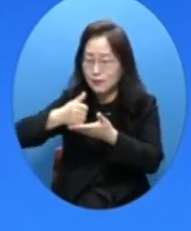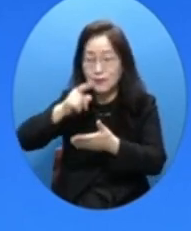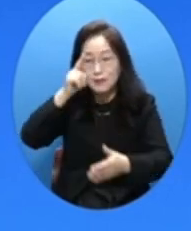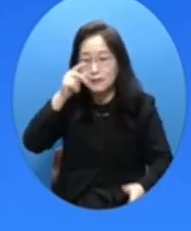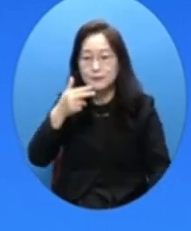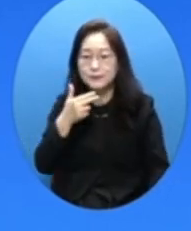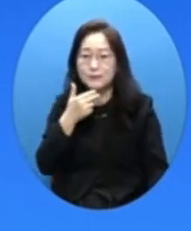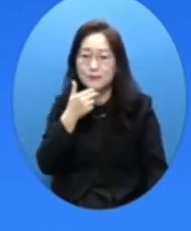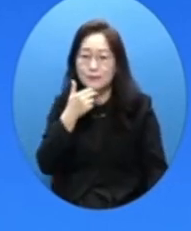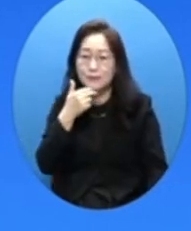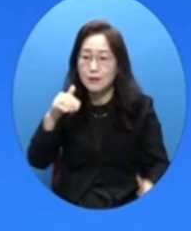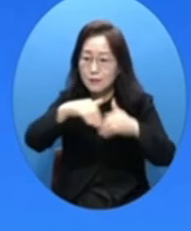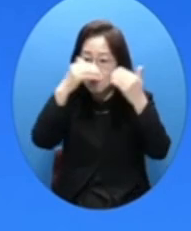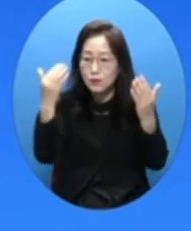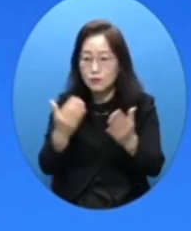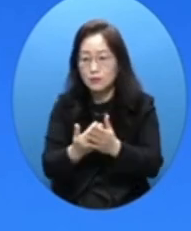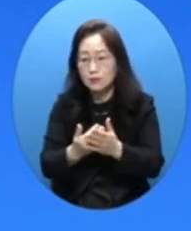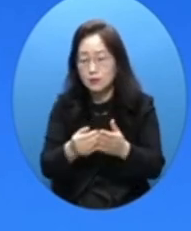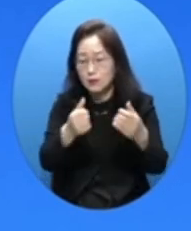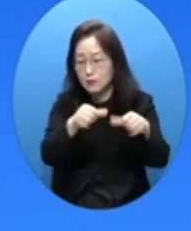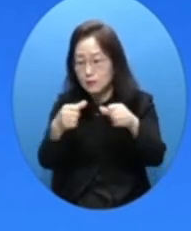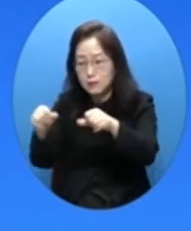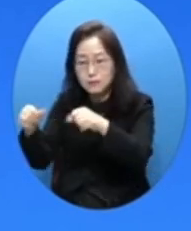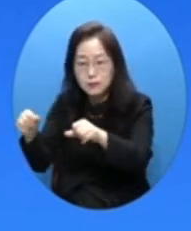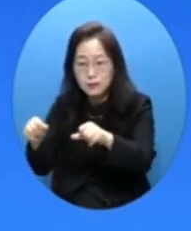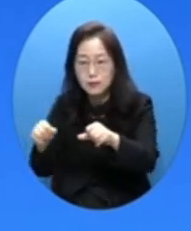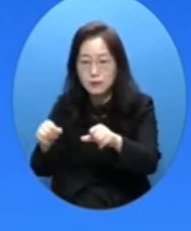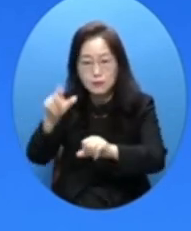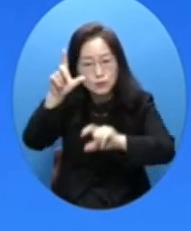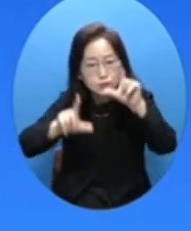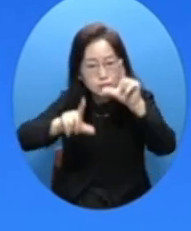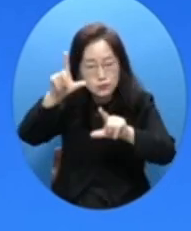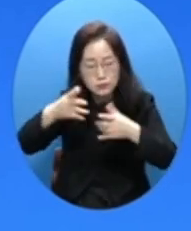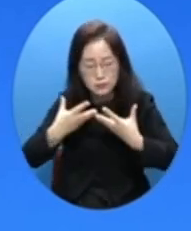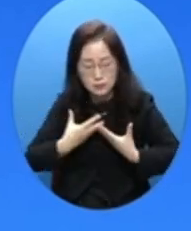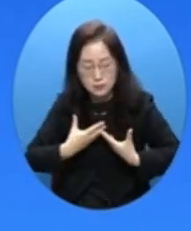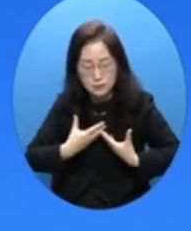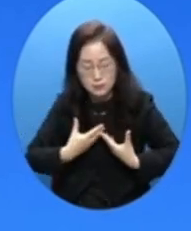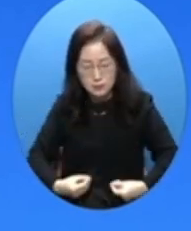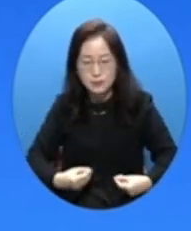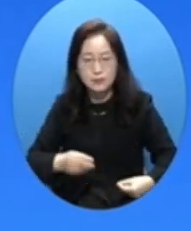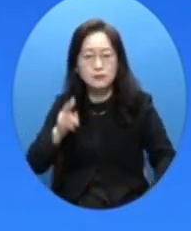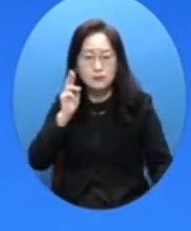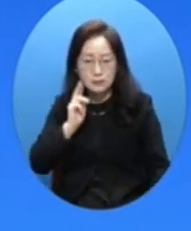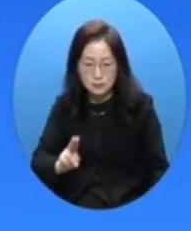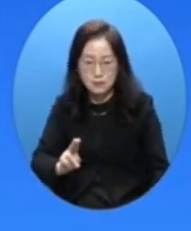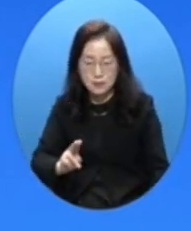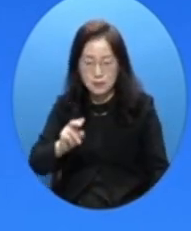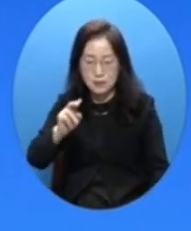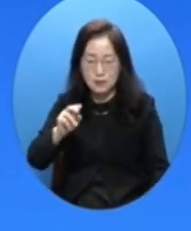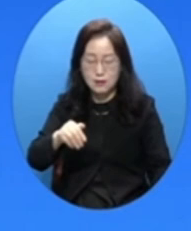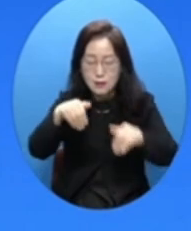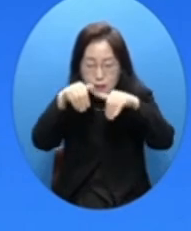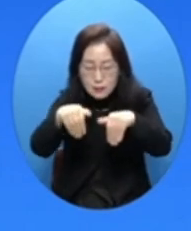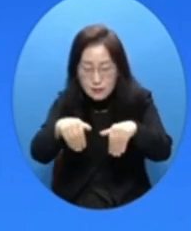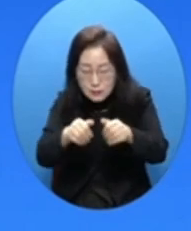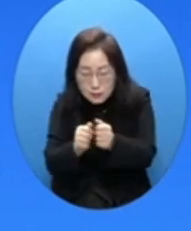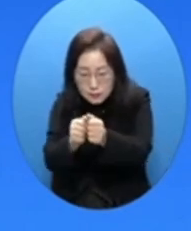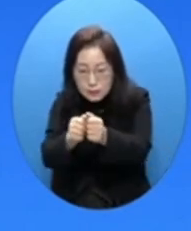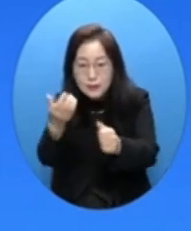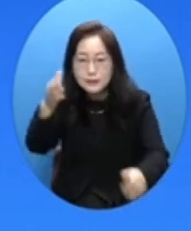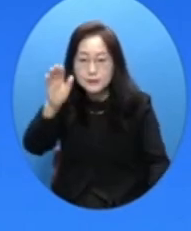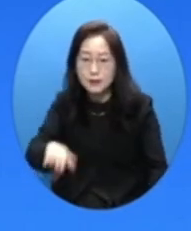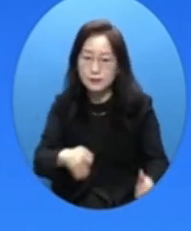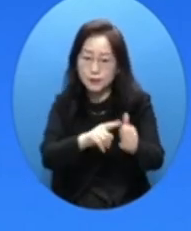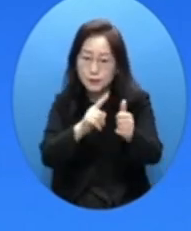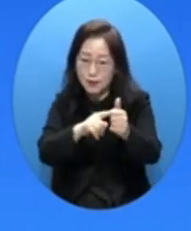모든 것이 망가진 채로 젊음의 삶을 살아갈 수밖에 없는 그런 삶을 사는 것이 너희였습니다 그럼에도 불구하고